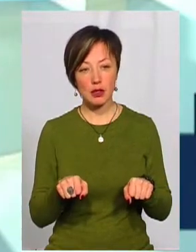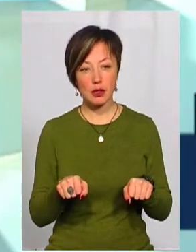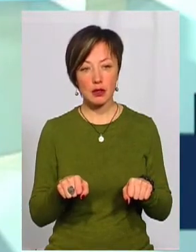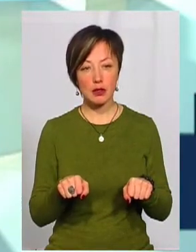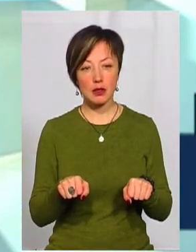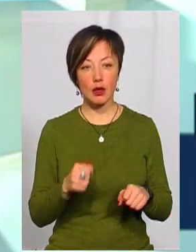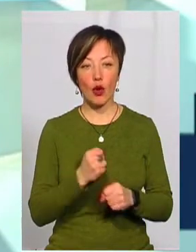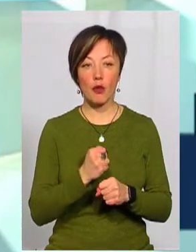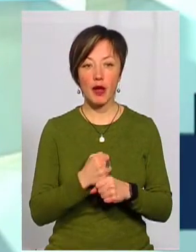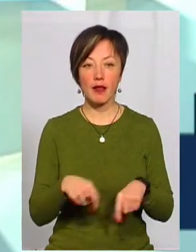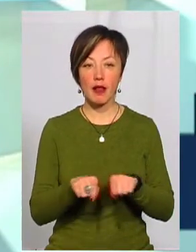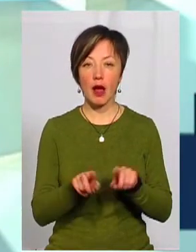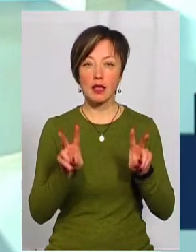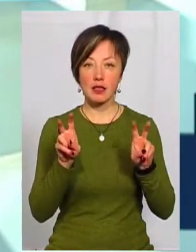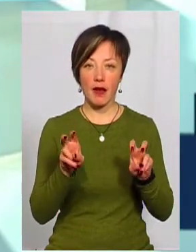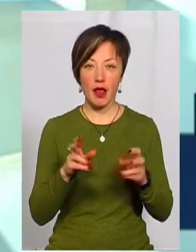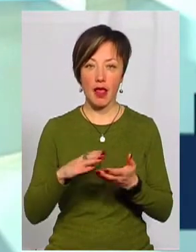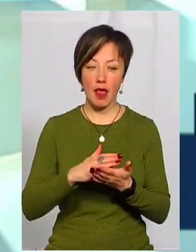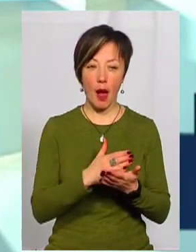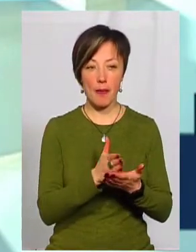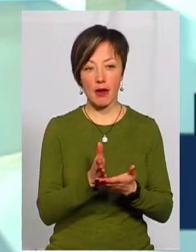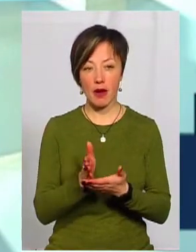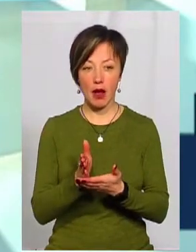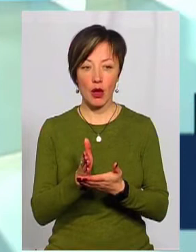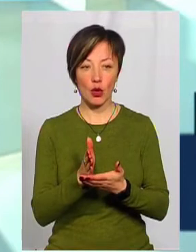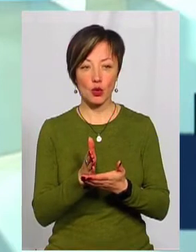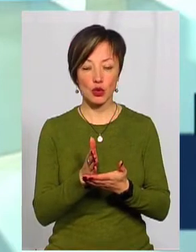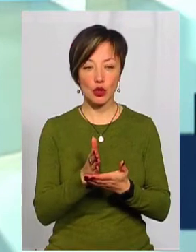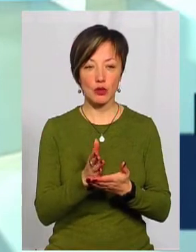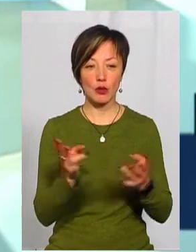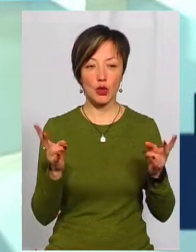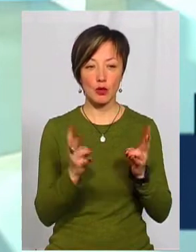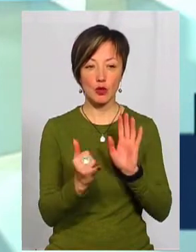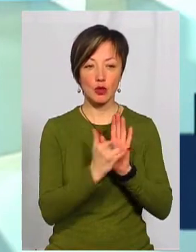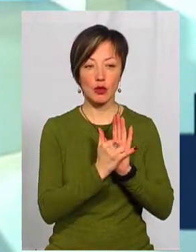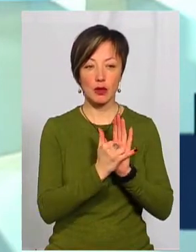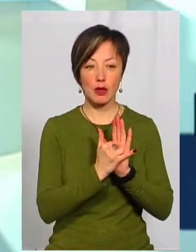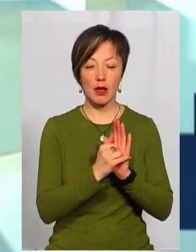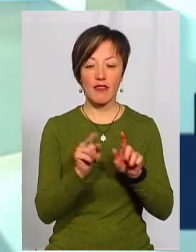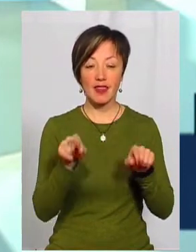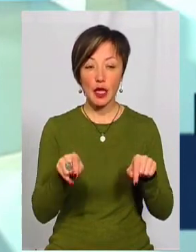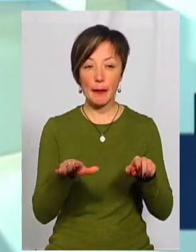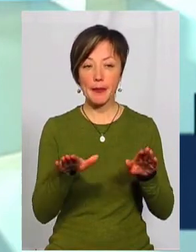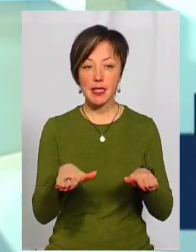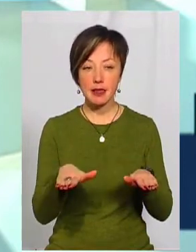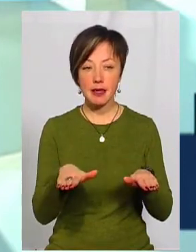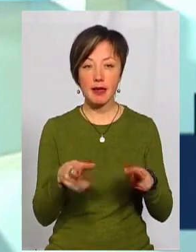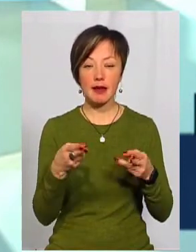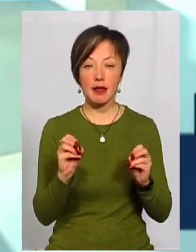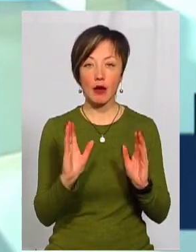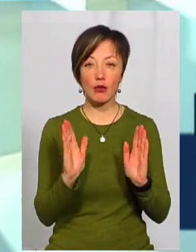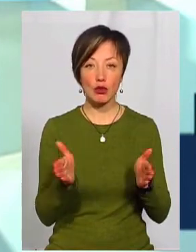можна робити так звані направляючі, тобто їх потрібно ставити в тих місцях, де